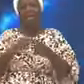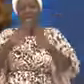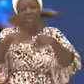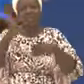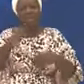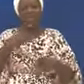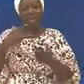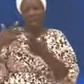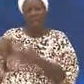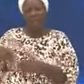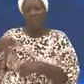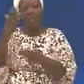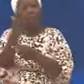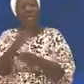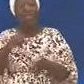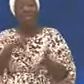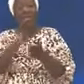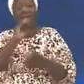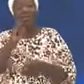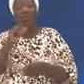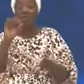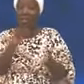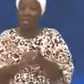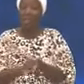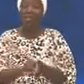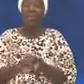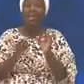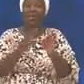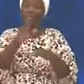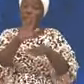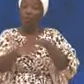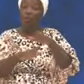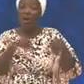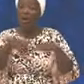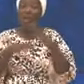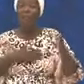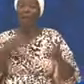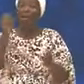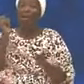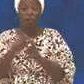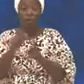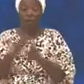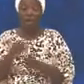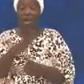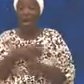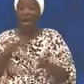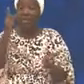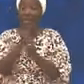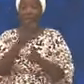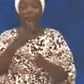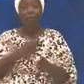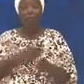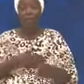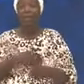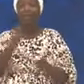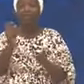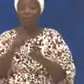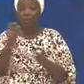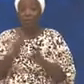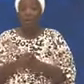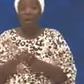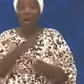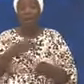c'est pour que vivent mes ordonnances et qu'ils observent et pratique mais loi